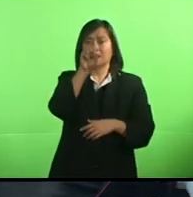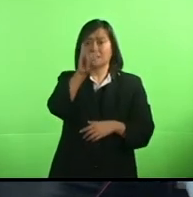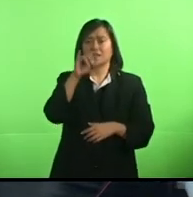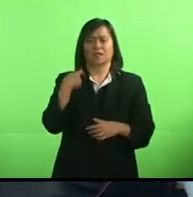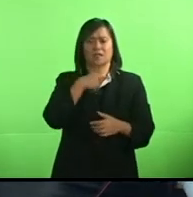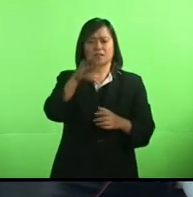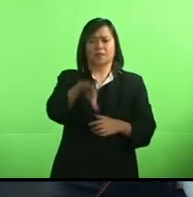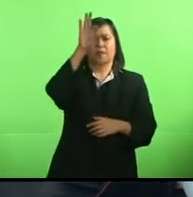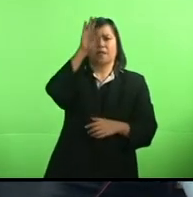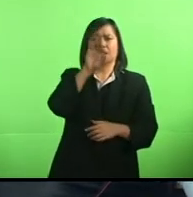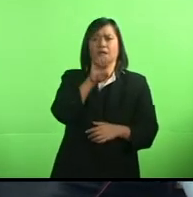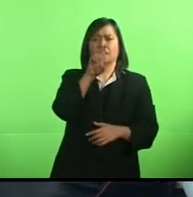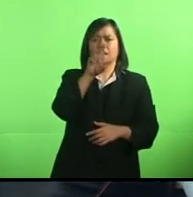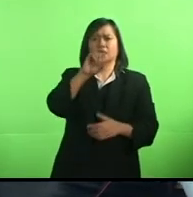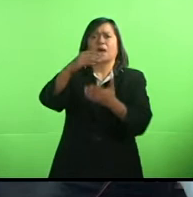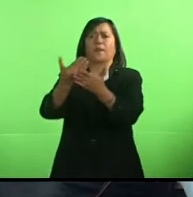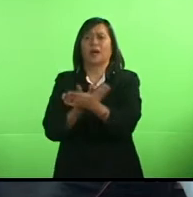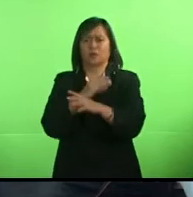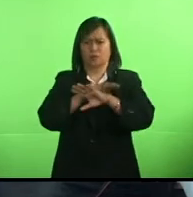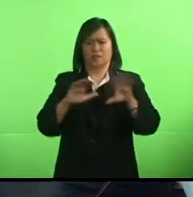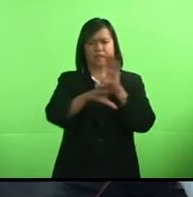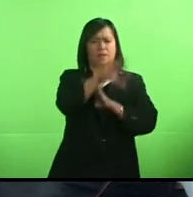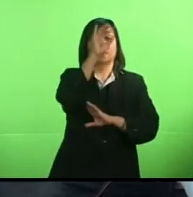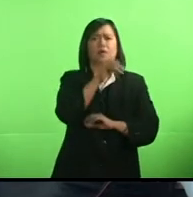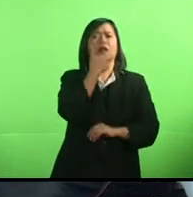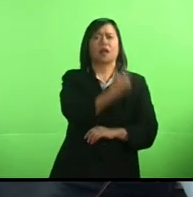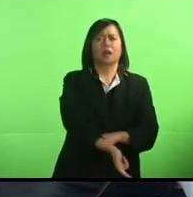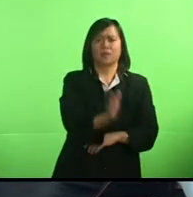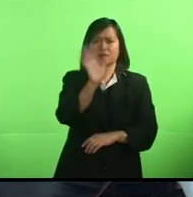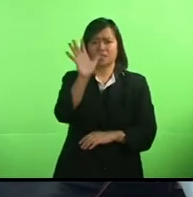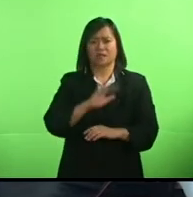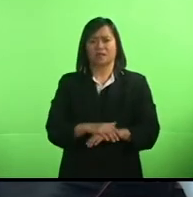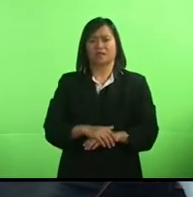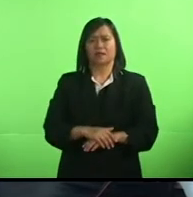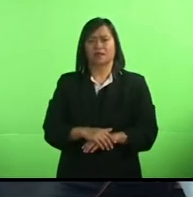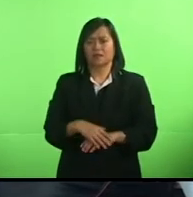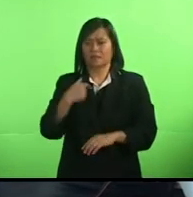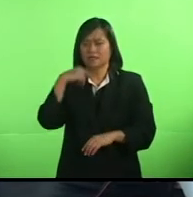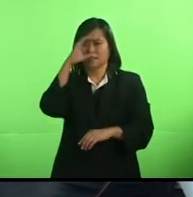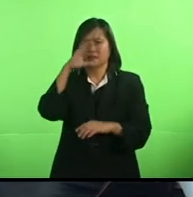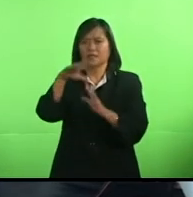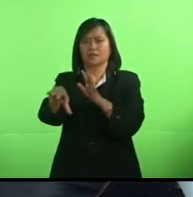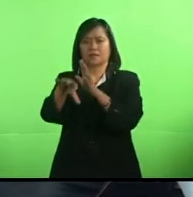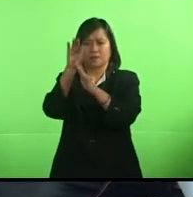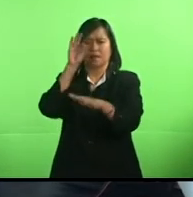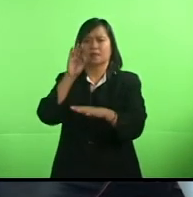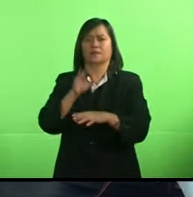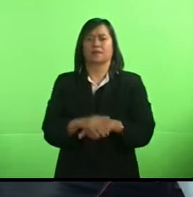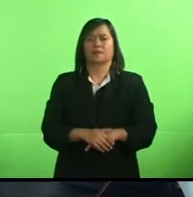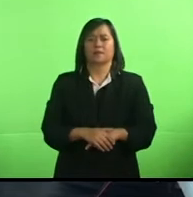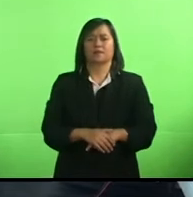yang terkini. Jangan ambil yang lama. Wah, sebab dia edisi. Kalau reprint tak